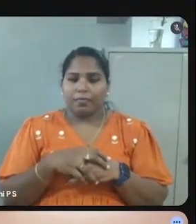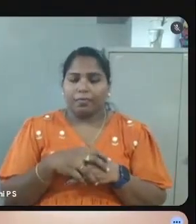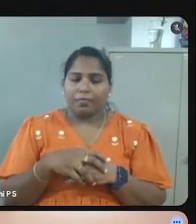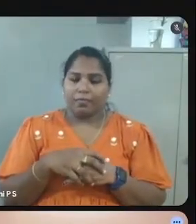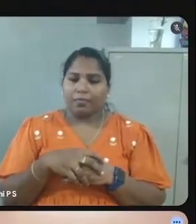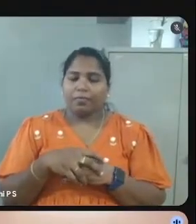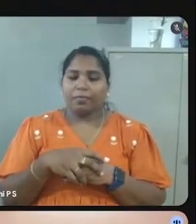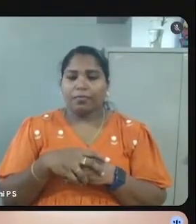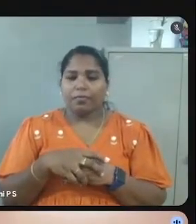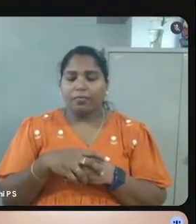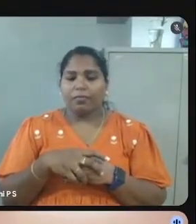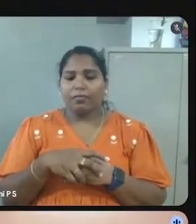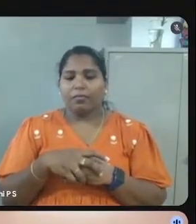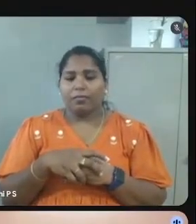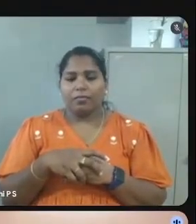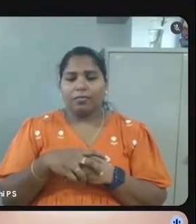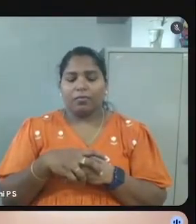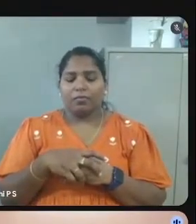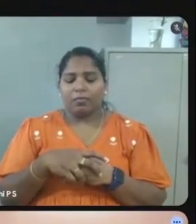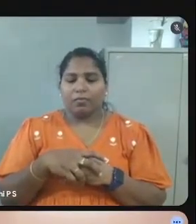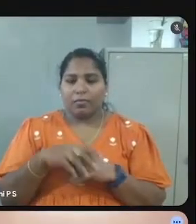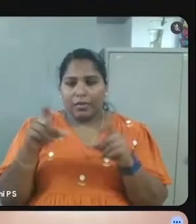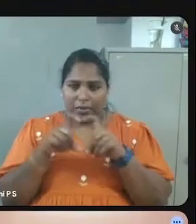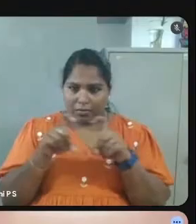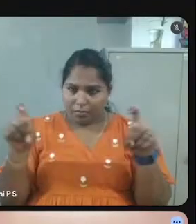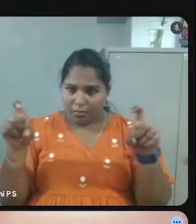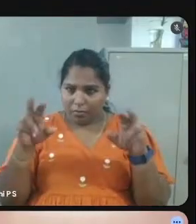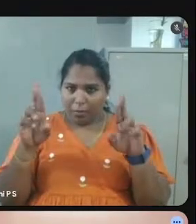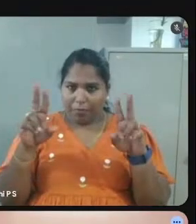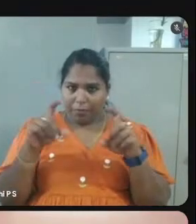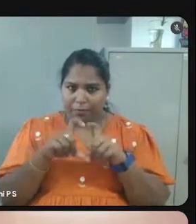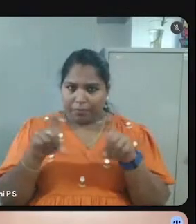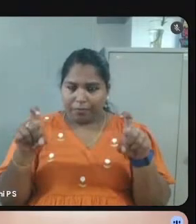ചോദിക്കുന്നത് ചാറ്റ് ബോക്സിൽ ആ ക്വസ്റ്റ്യൻ ക്ലിയർ ആയോ?